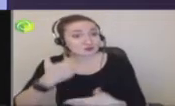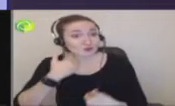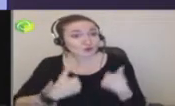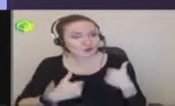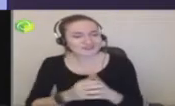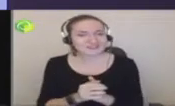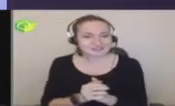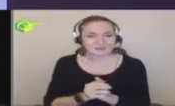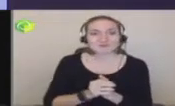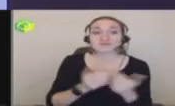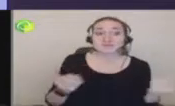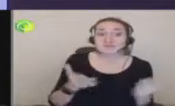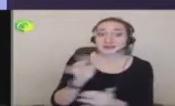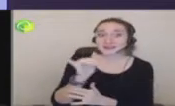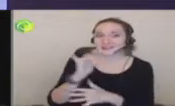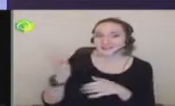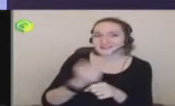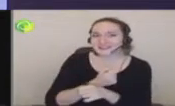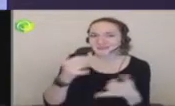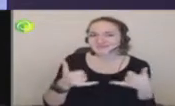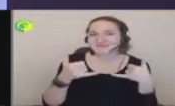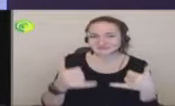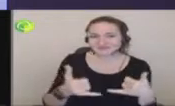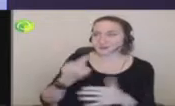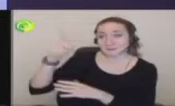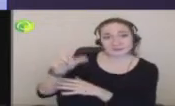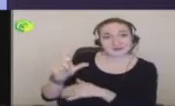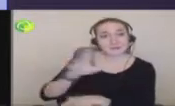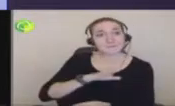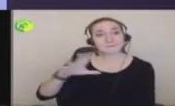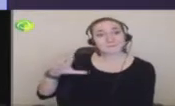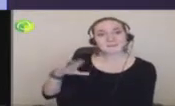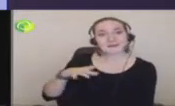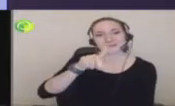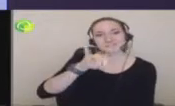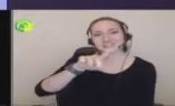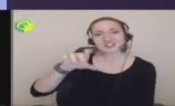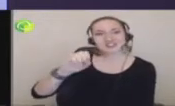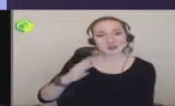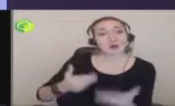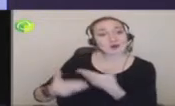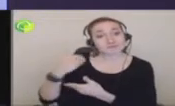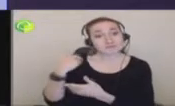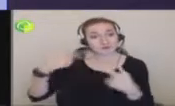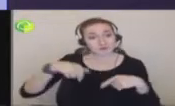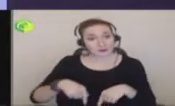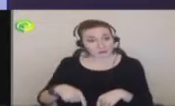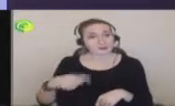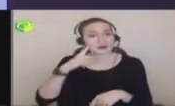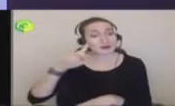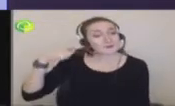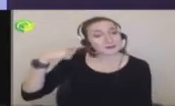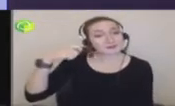de ce nouveau lauréat, j'invite à me rejoindre sur scène Madame Dominique Gillot, ancienne ministre et présidente du Conseil national consultatif